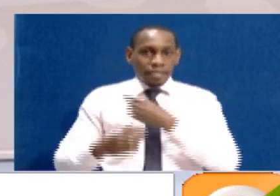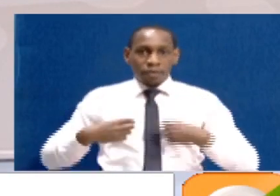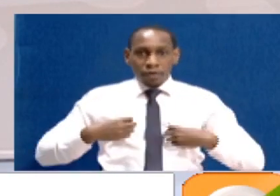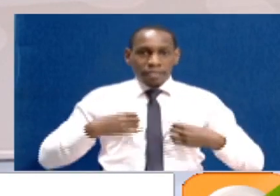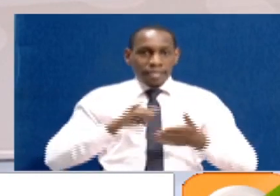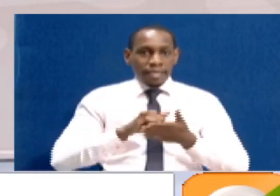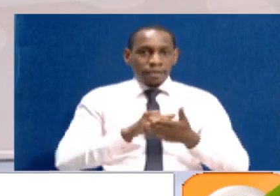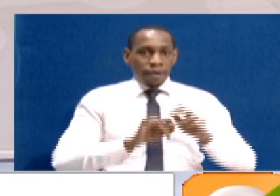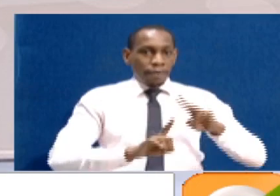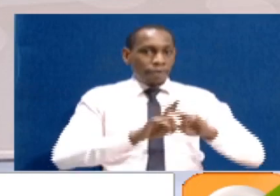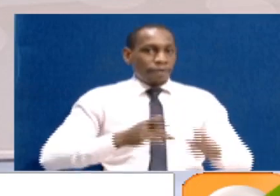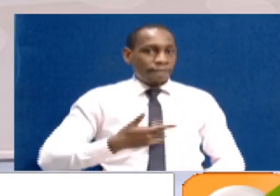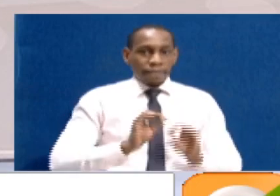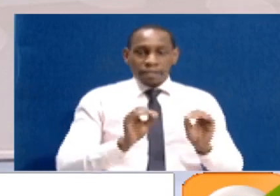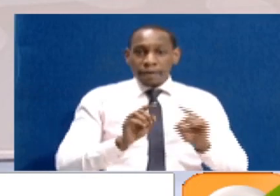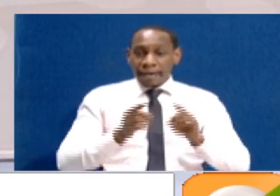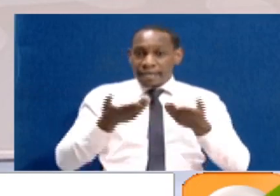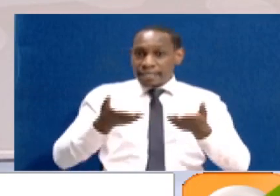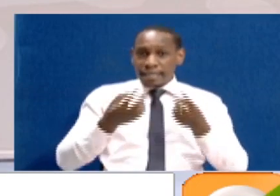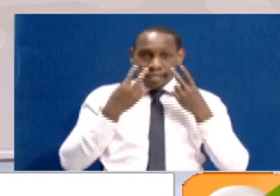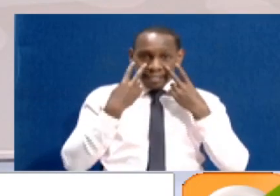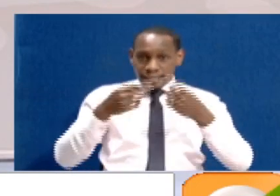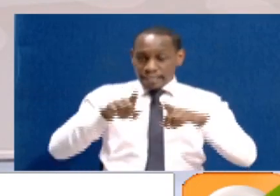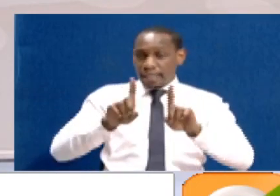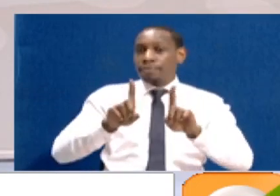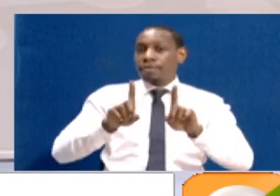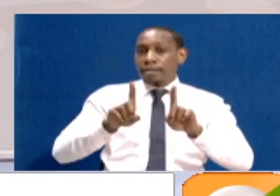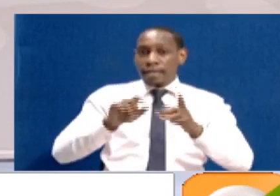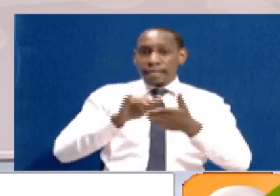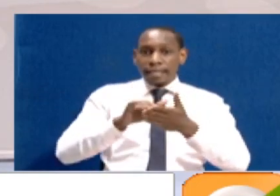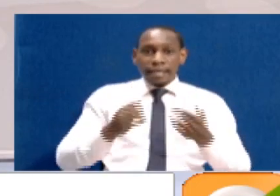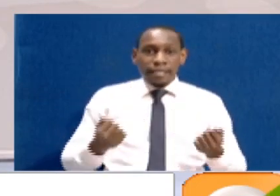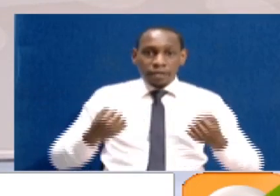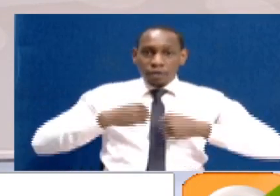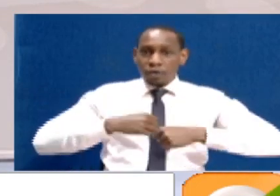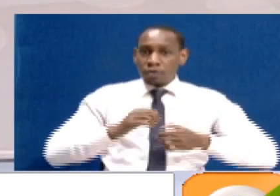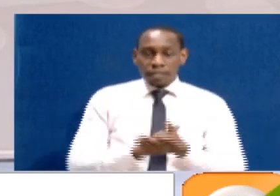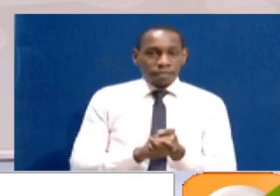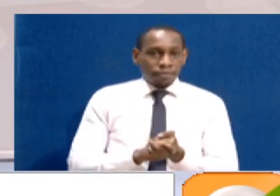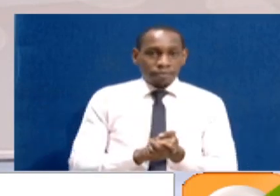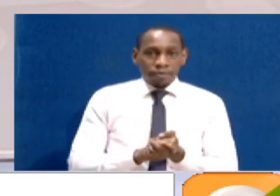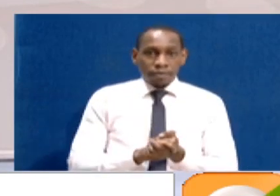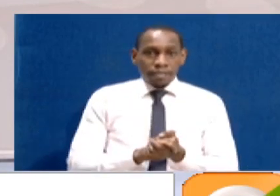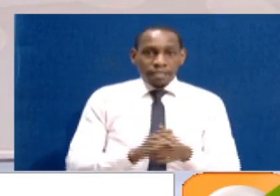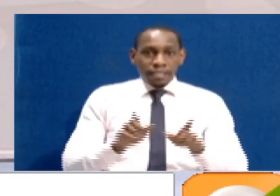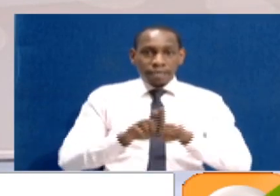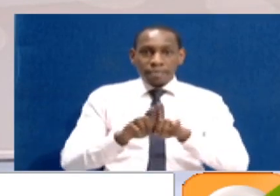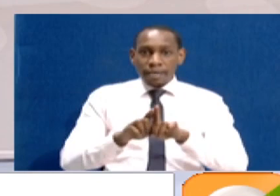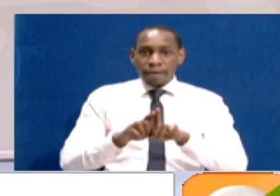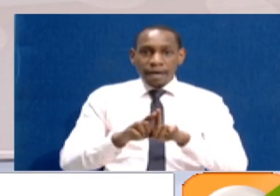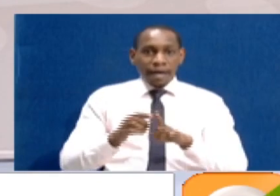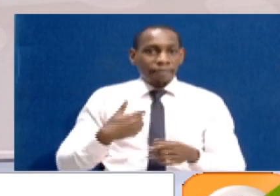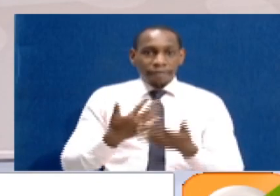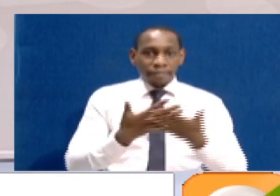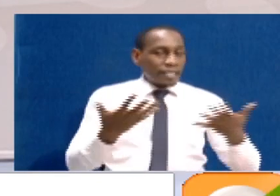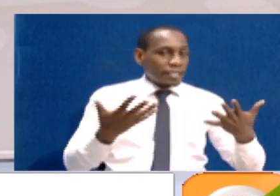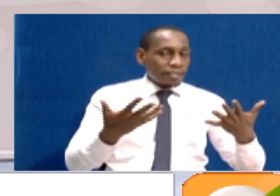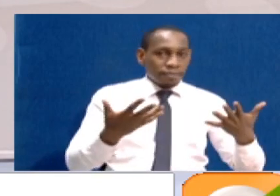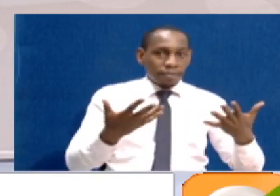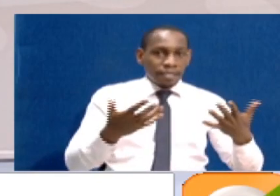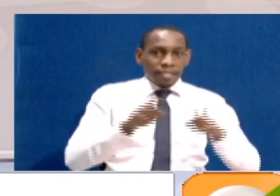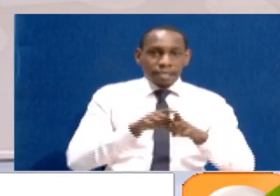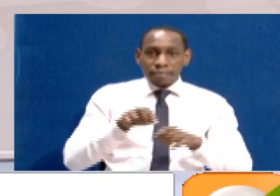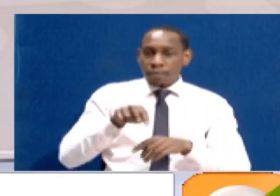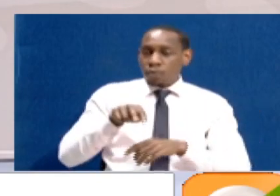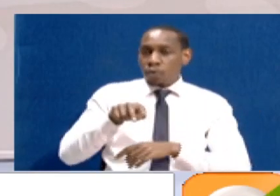ili asilete izara. Lakini siku hizi siwaona we, wanavaa nguo bamba taa, wanajisweka virinda ngoma, hata kama